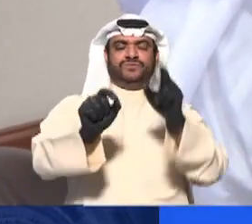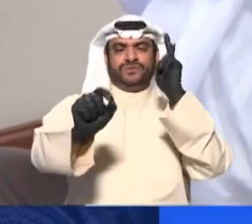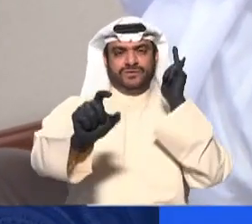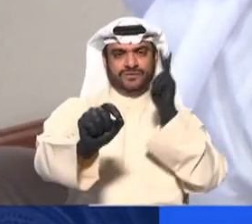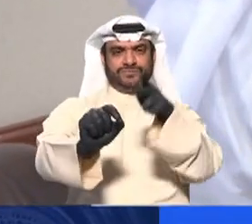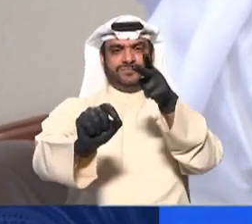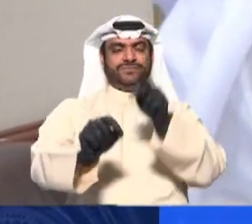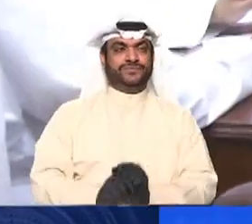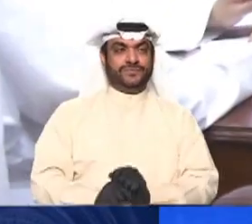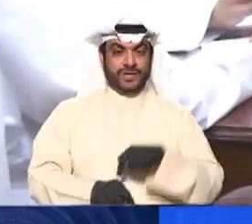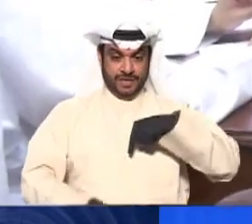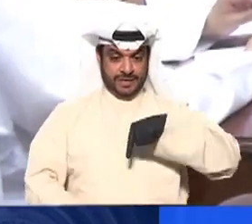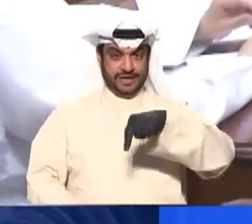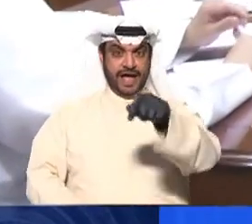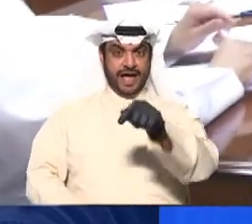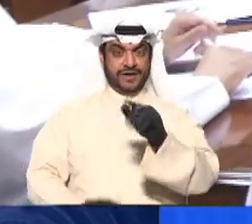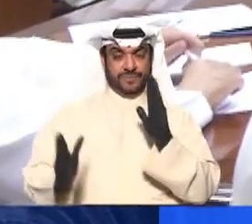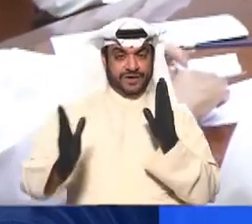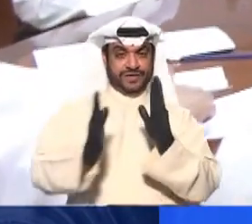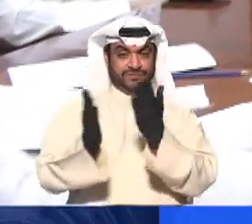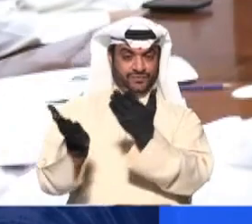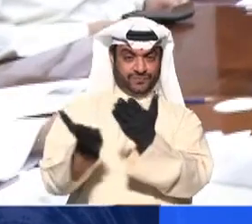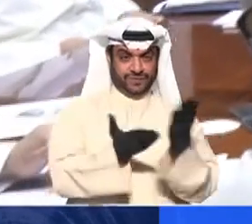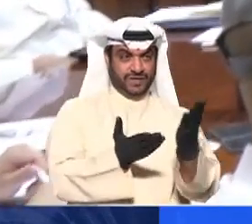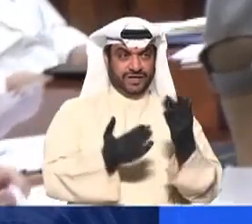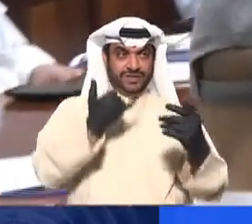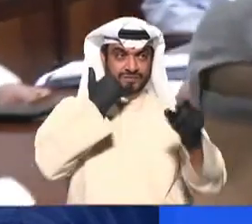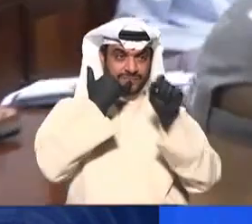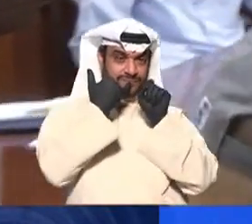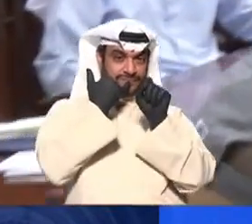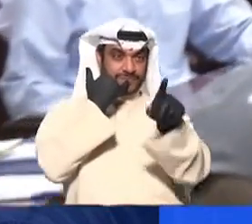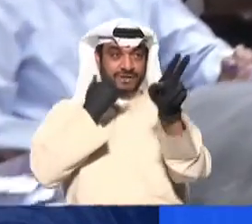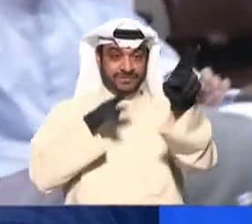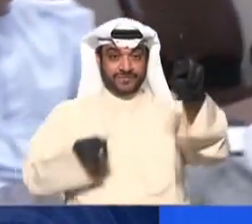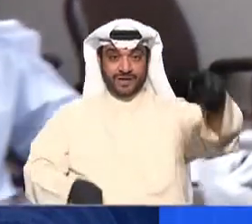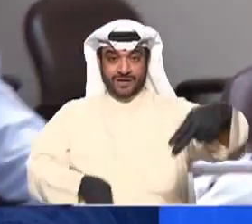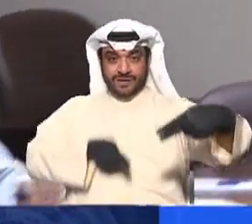الاجتماع كان حضور بعض الوزراء عن طريق الاتصال عن